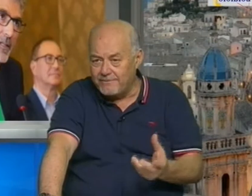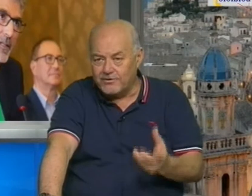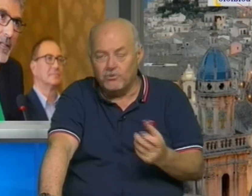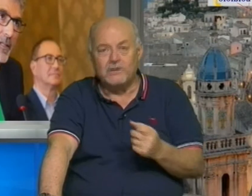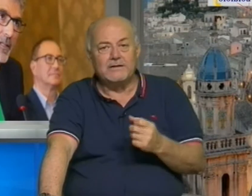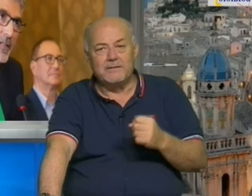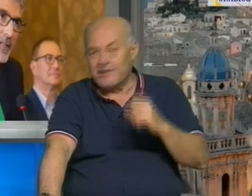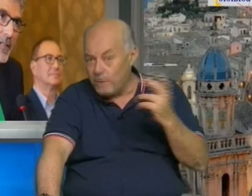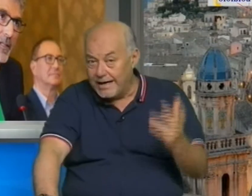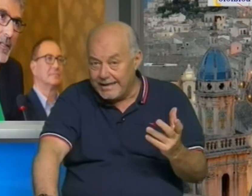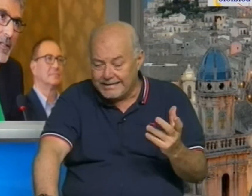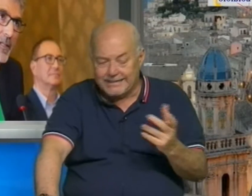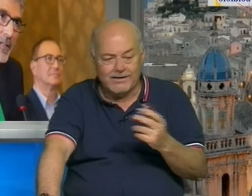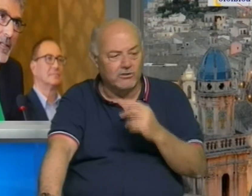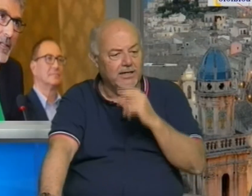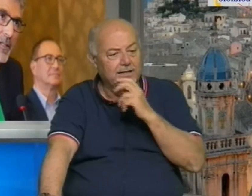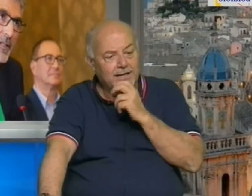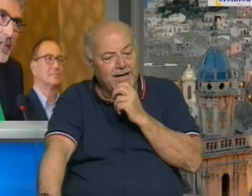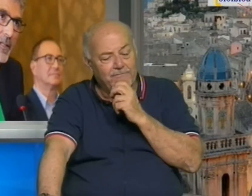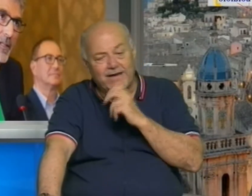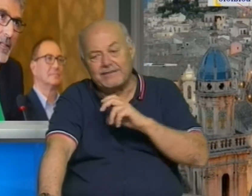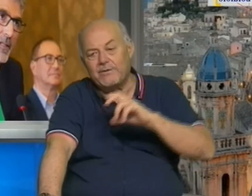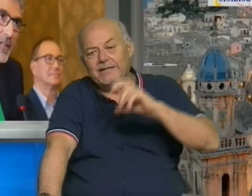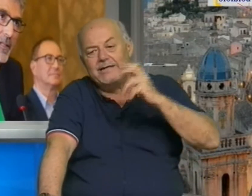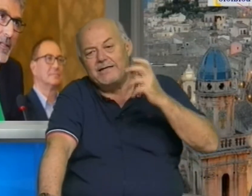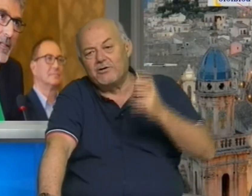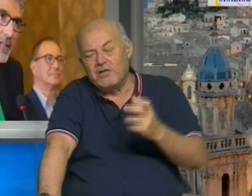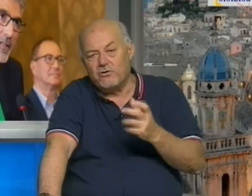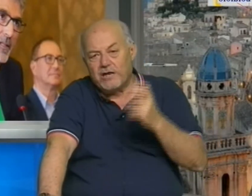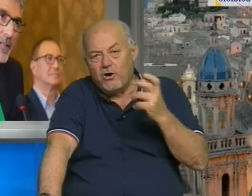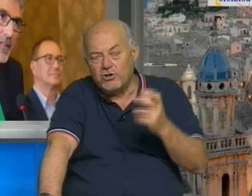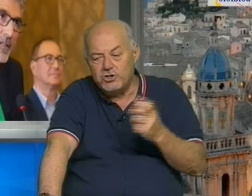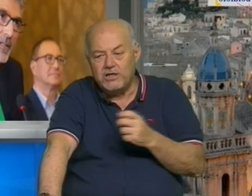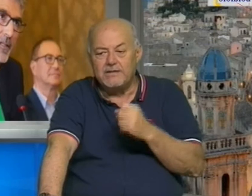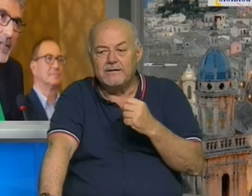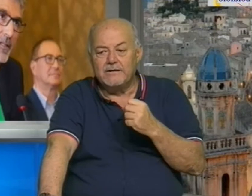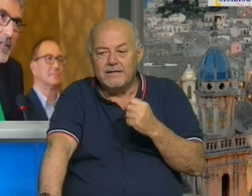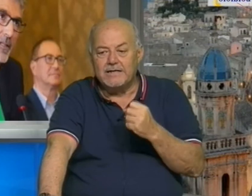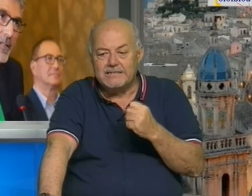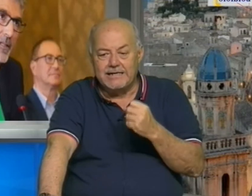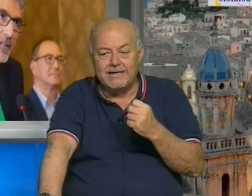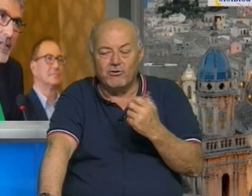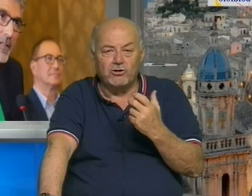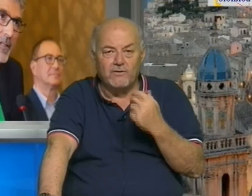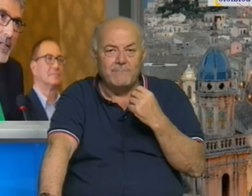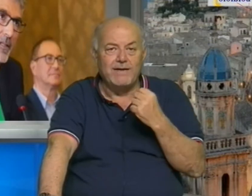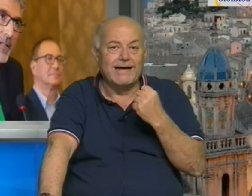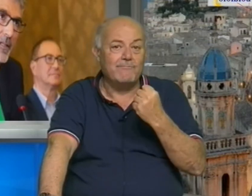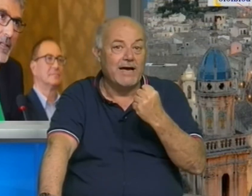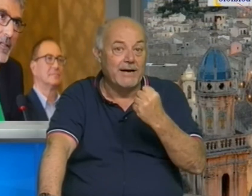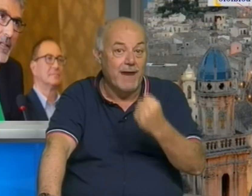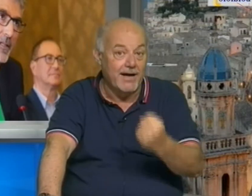aveva fatto Di Pasquale e tante cose le ha fatte, quindi io dico che oggi il sindaco